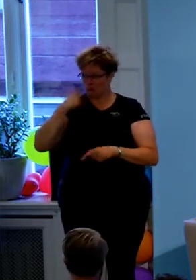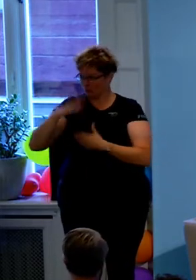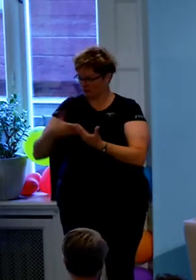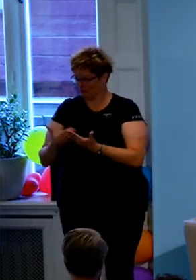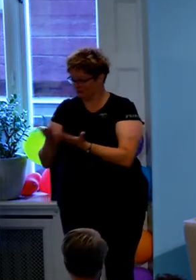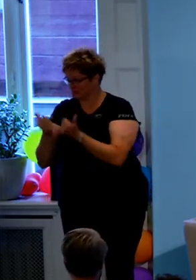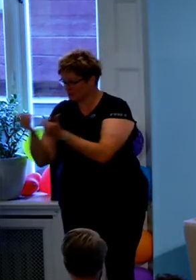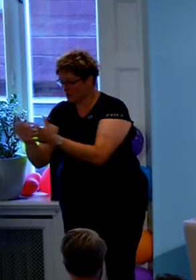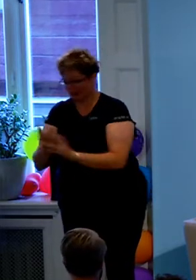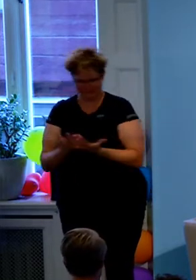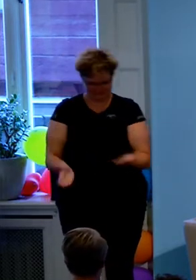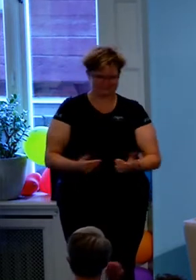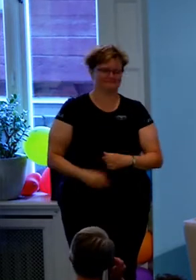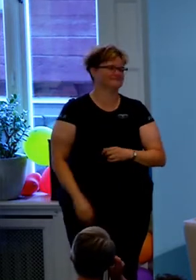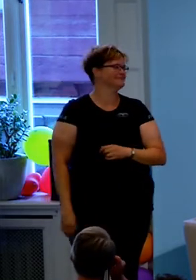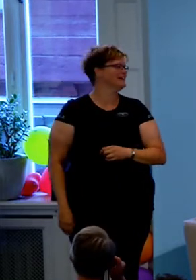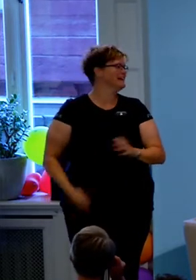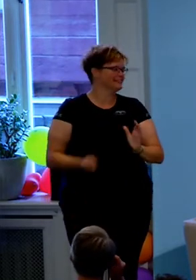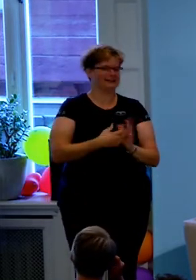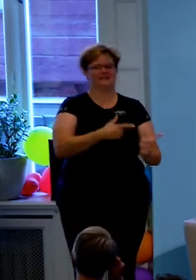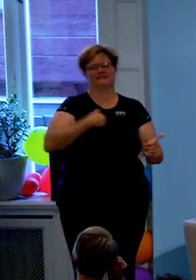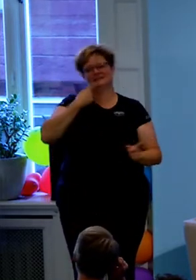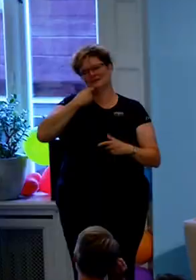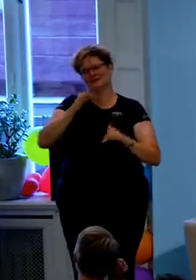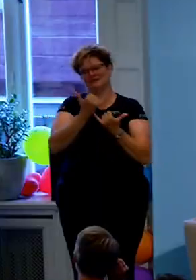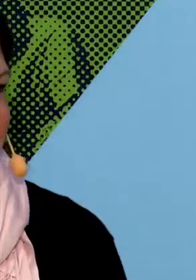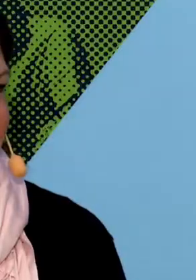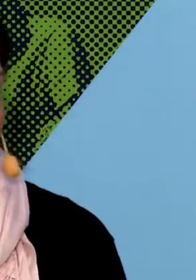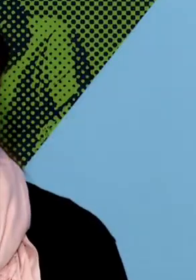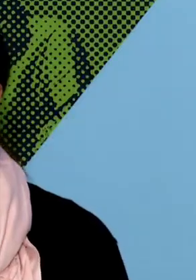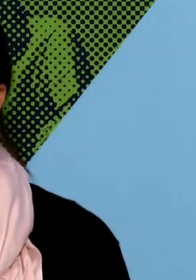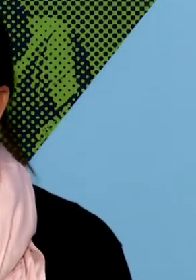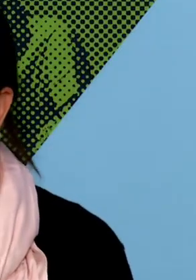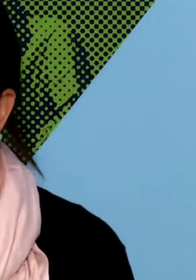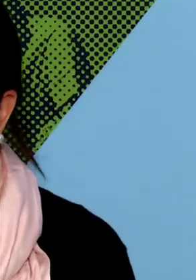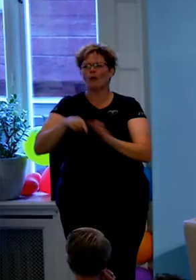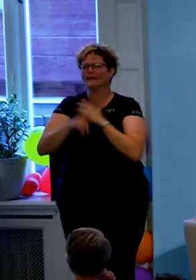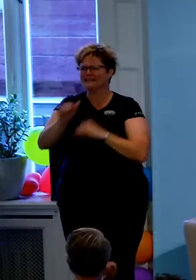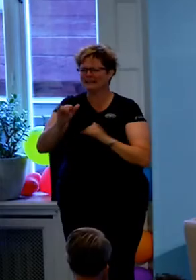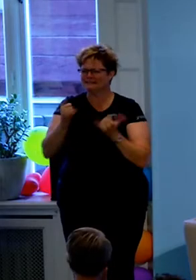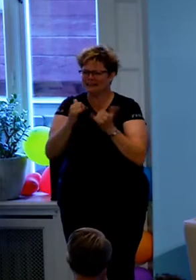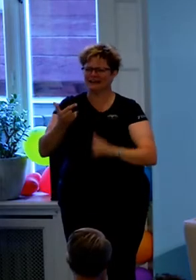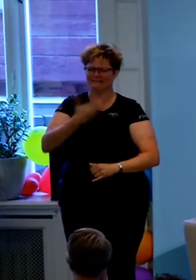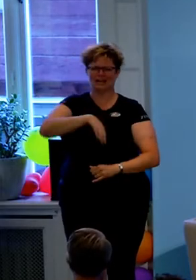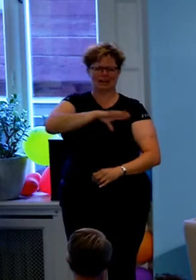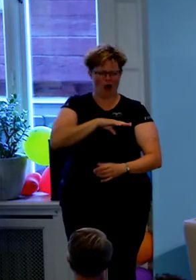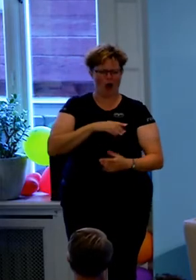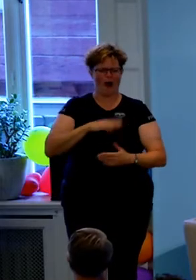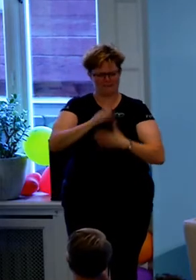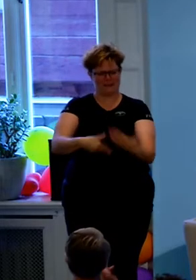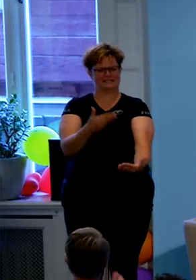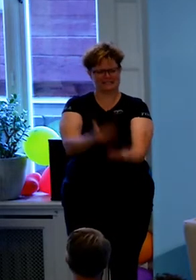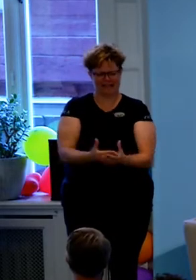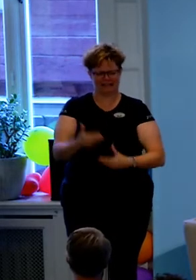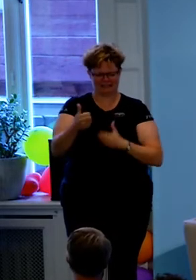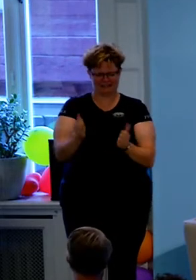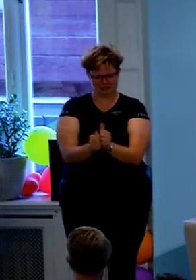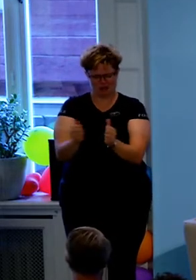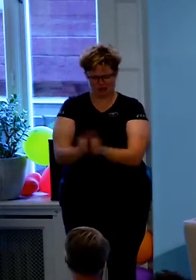Julklapp. Men julklapp. Det är därför vi har julfest istället. Där får man vara julfest. Med. Skit i julfest. Jag vill ha materia. Jag vill ha en julklapp.